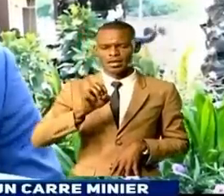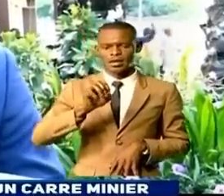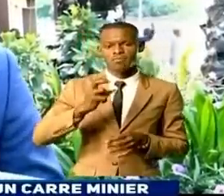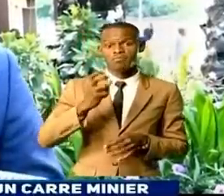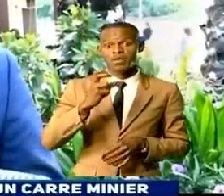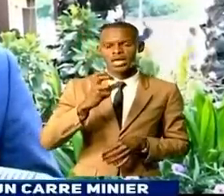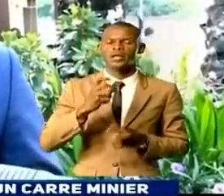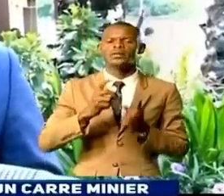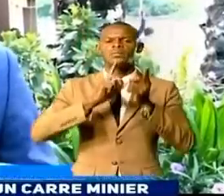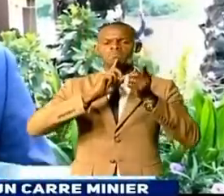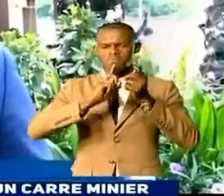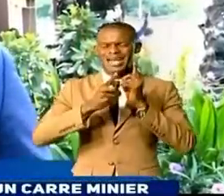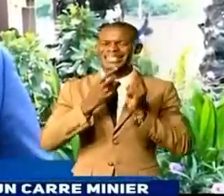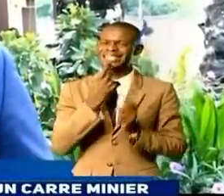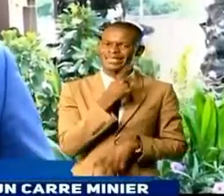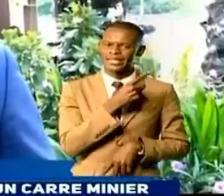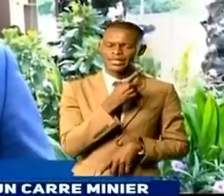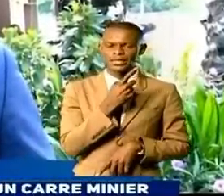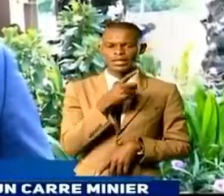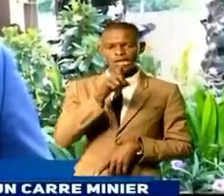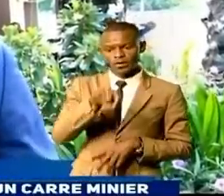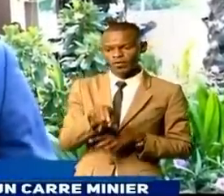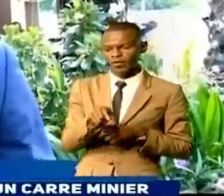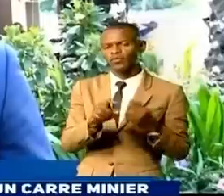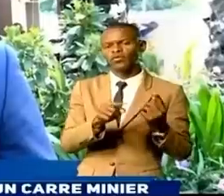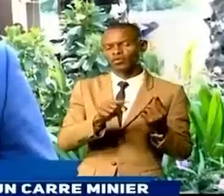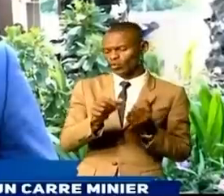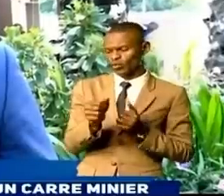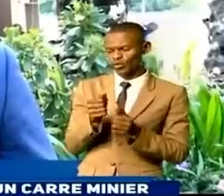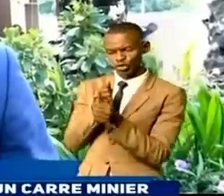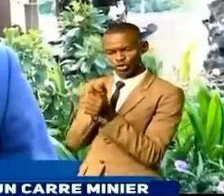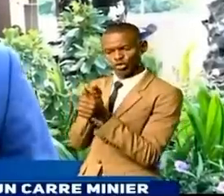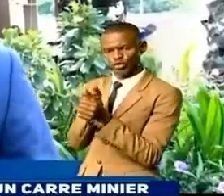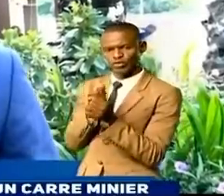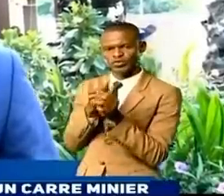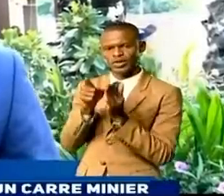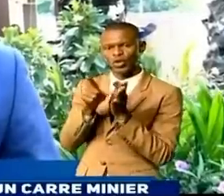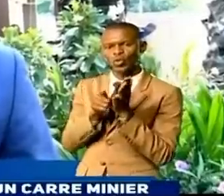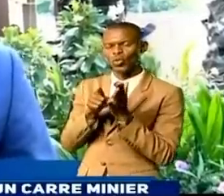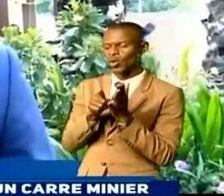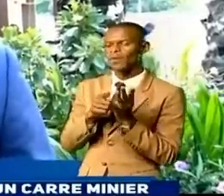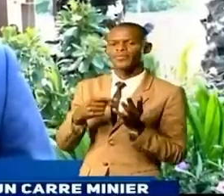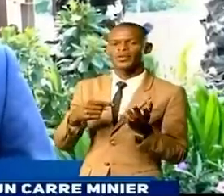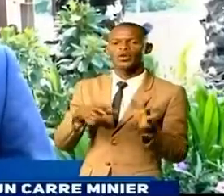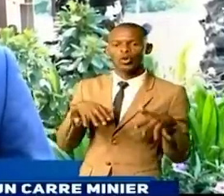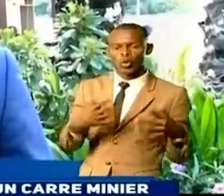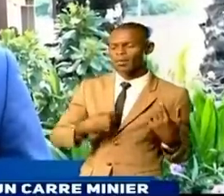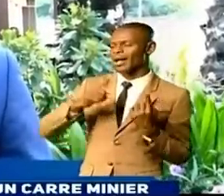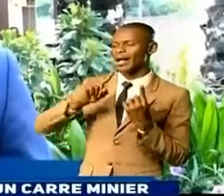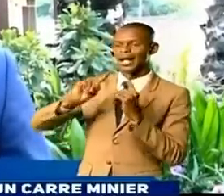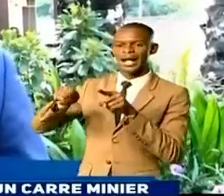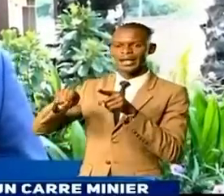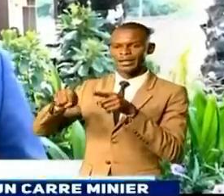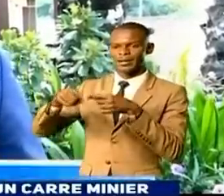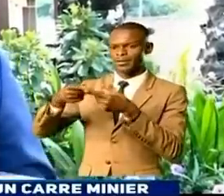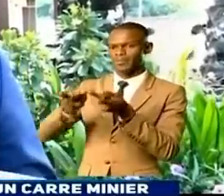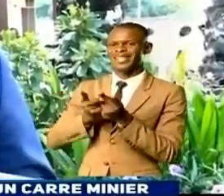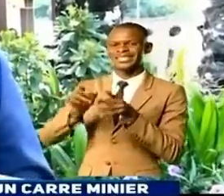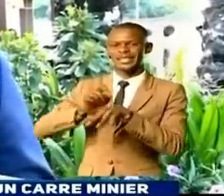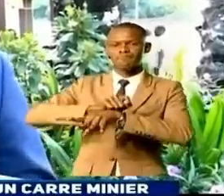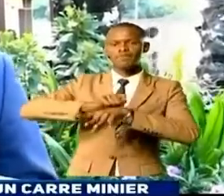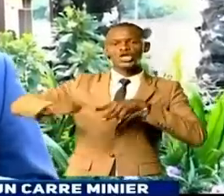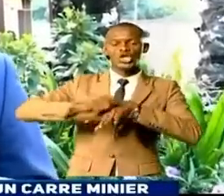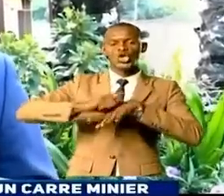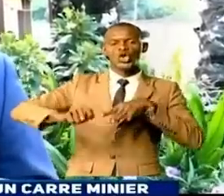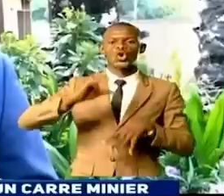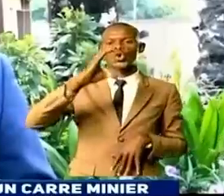obtenir un droit minier, il faut se présenter au cadastre minier, constituer son dossier conformément aux prescrits de la loi. Et le cadastre minier va